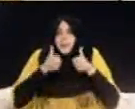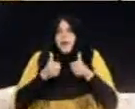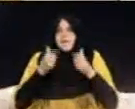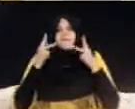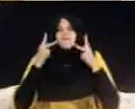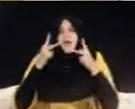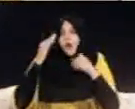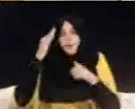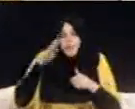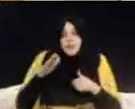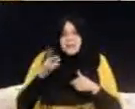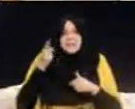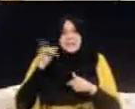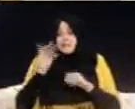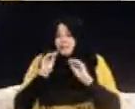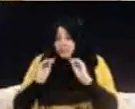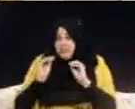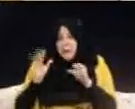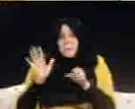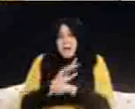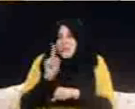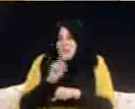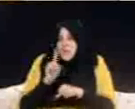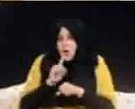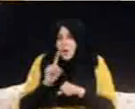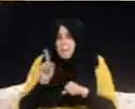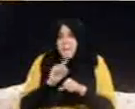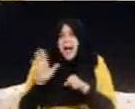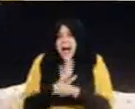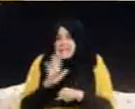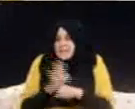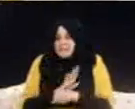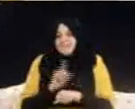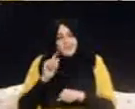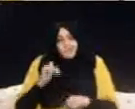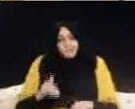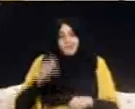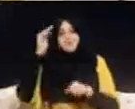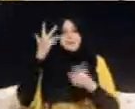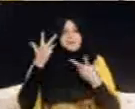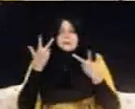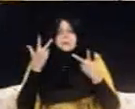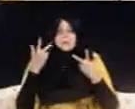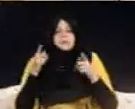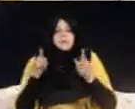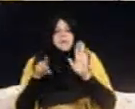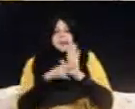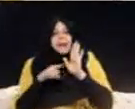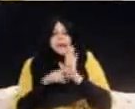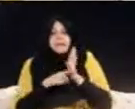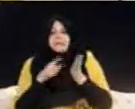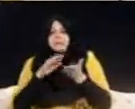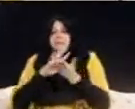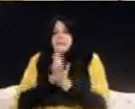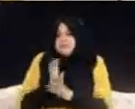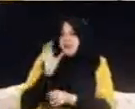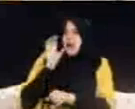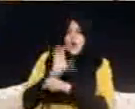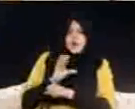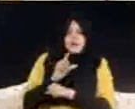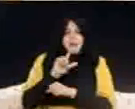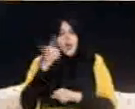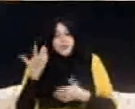ولا يصلح ويهدم ولا يبني ويظلم ولا يظلم ولا يعدل في عند كبره.